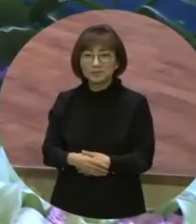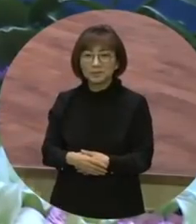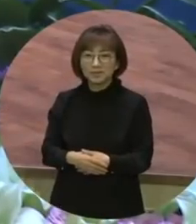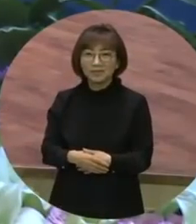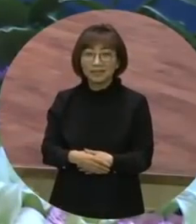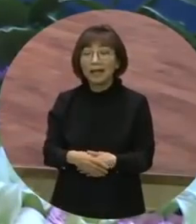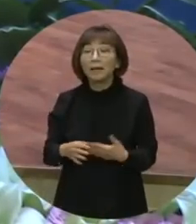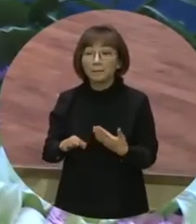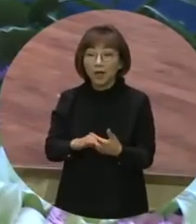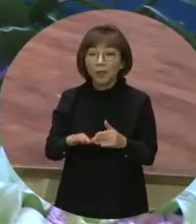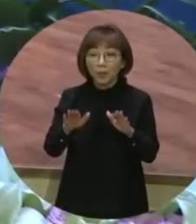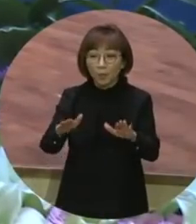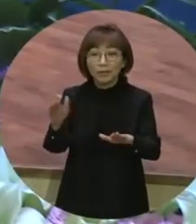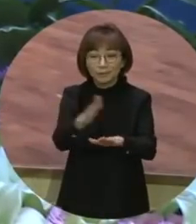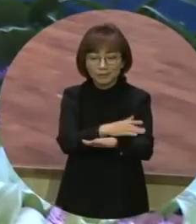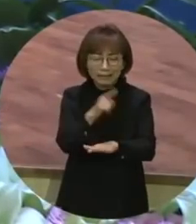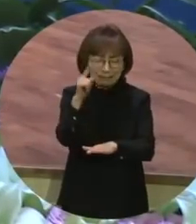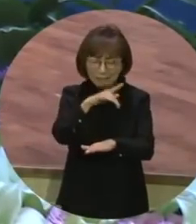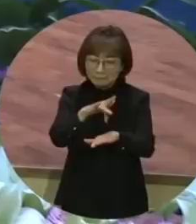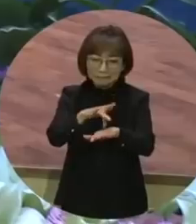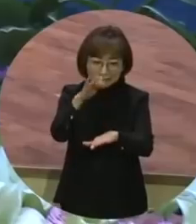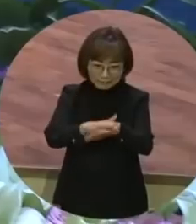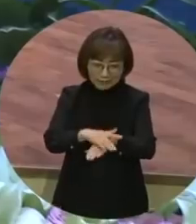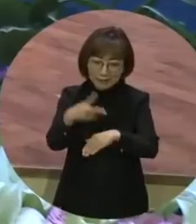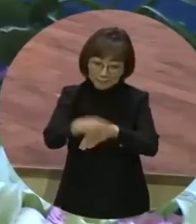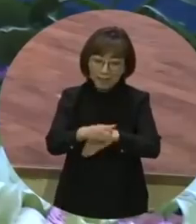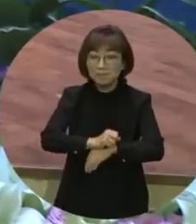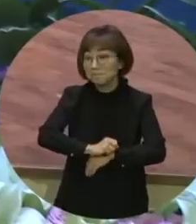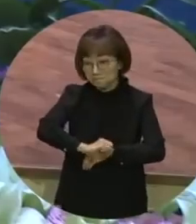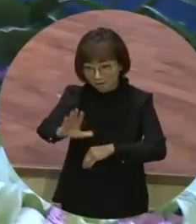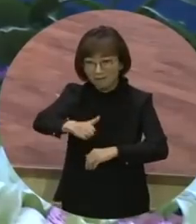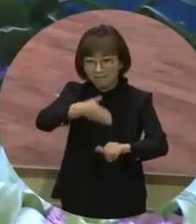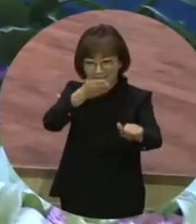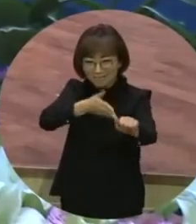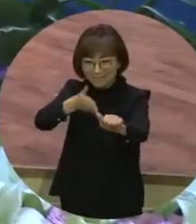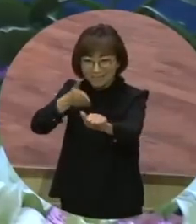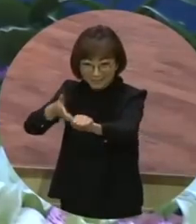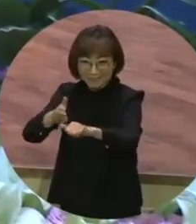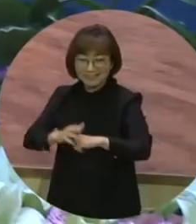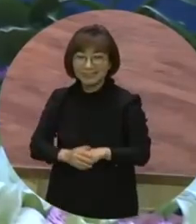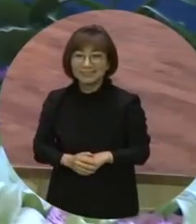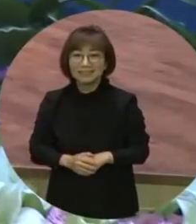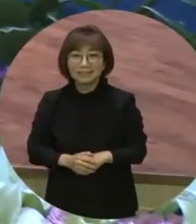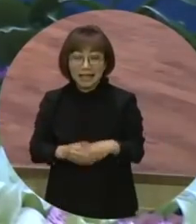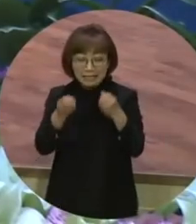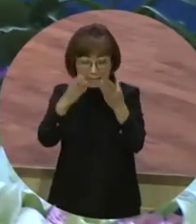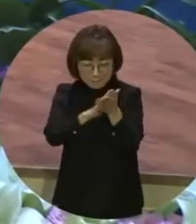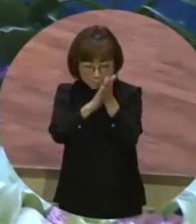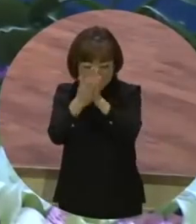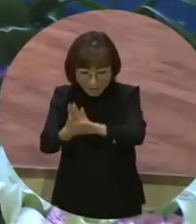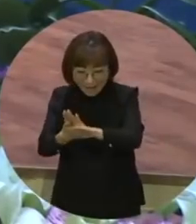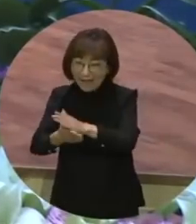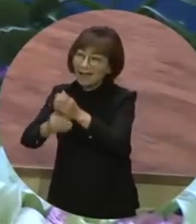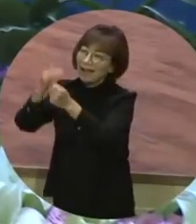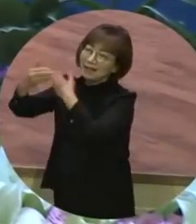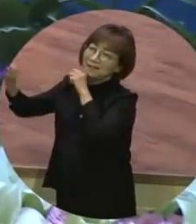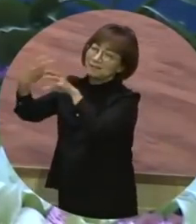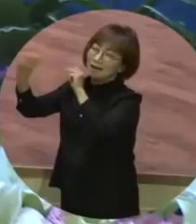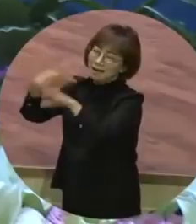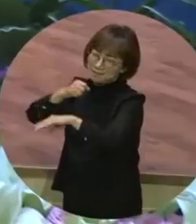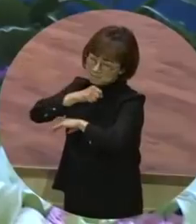오늘 이 습관 버리시 바랍니다. 예틀에서 빠져나오세요. 그러면요 구하지 않은 것도 다 주세요. 아주 비틀어져